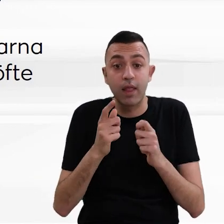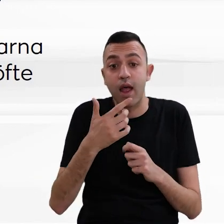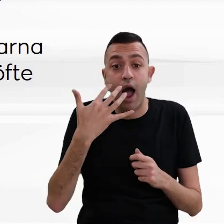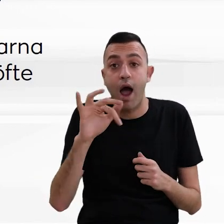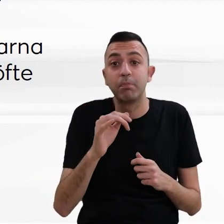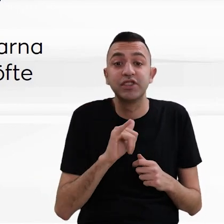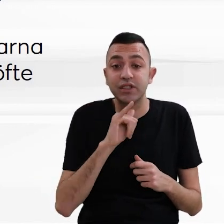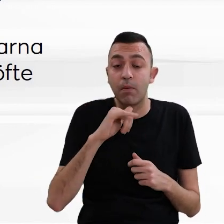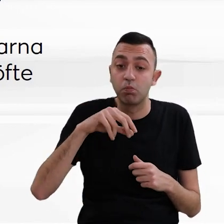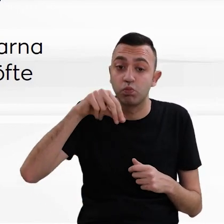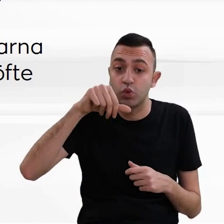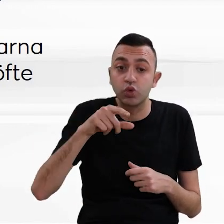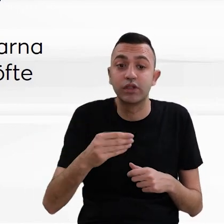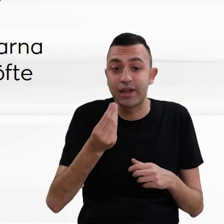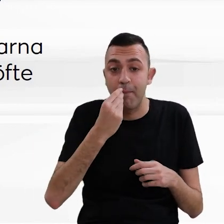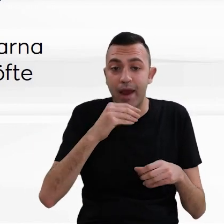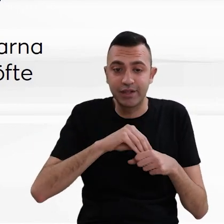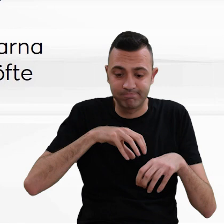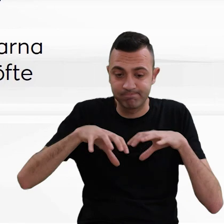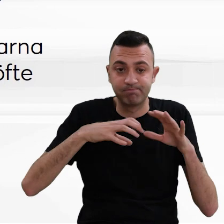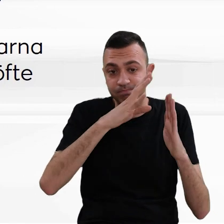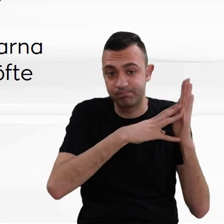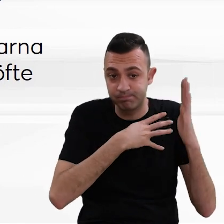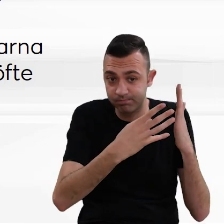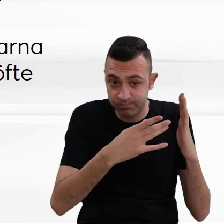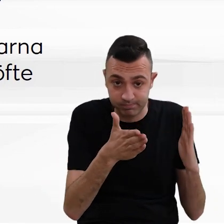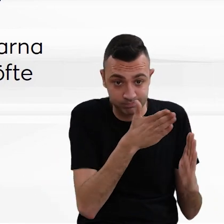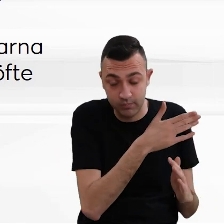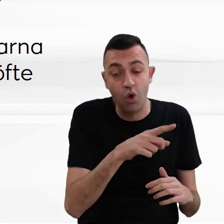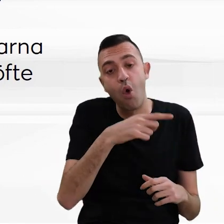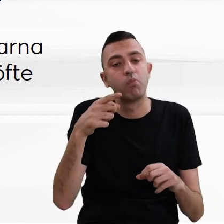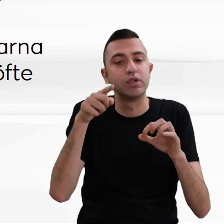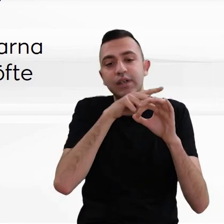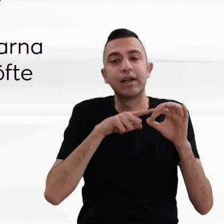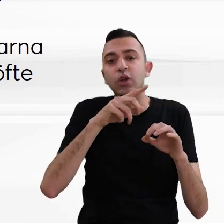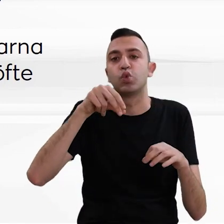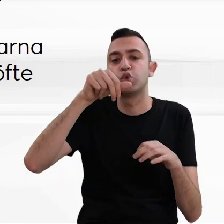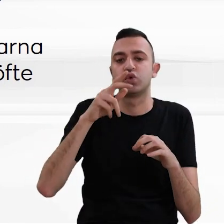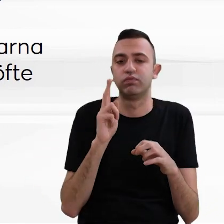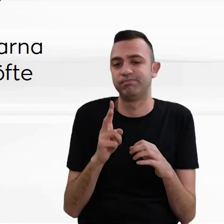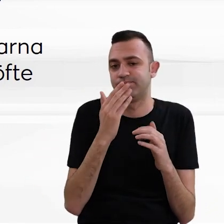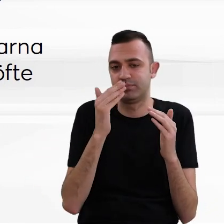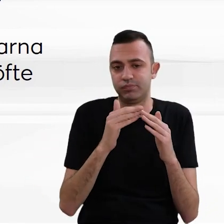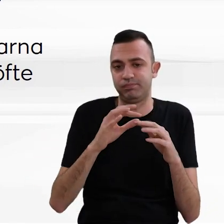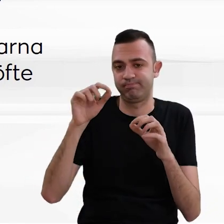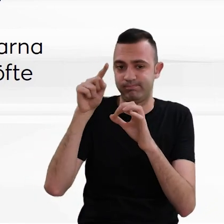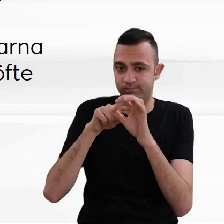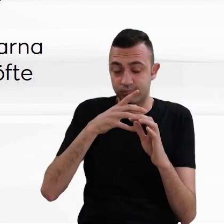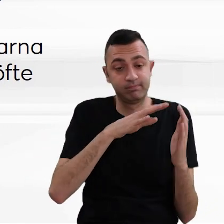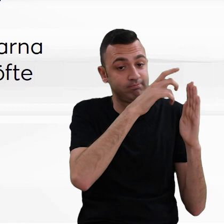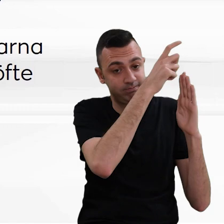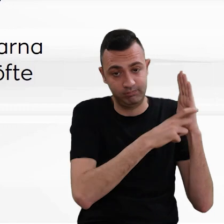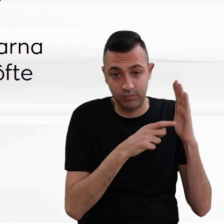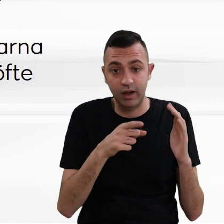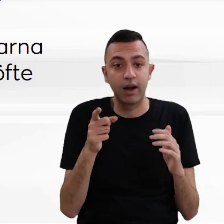60 gram tuzun yemek çeşitlerine göre dağılımı daire grafiği ile aşağıda gösterilmiştir bir çeşit yemeğin